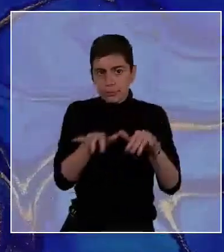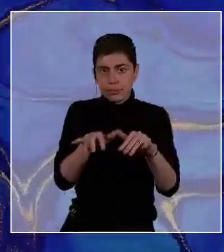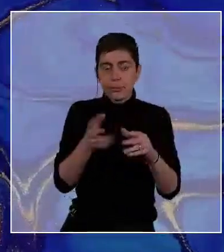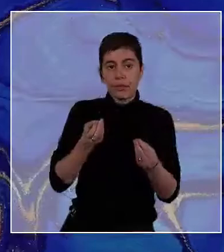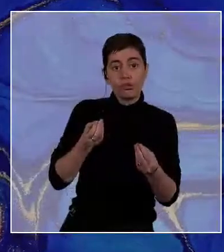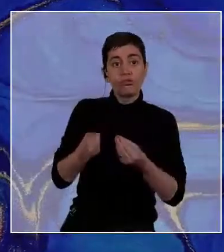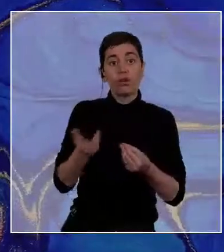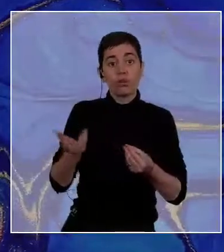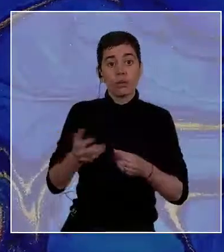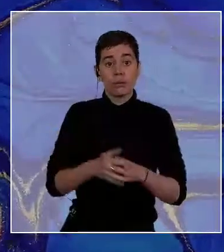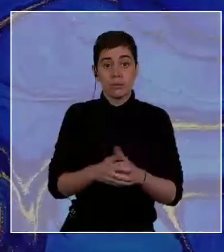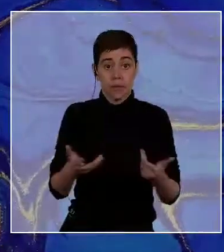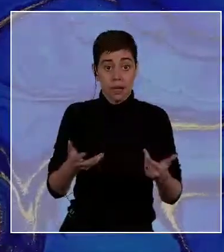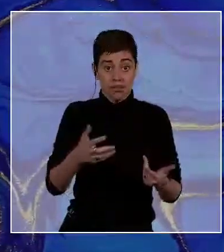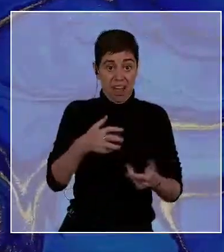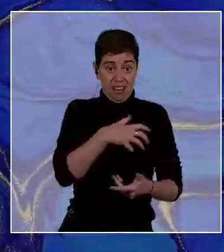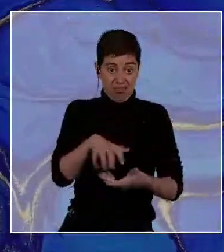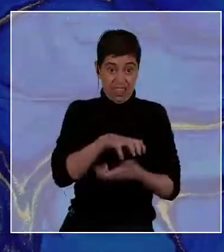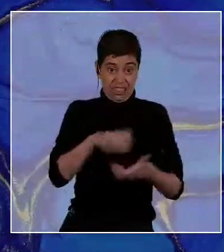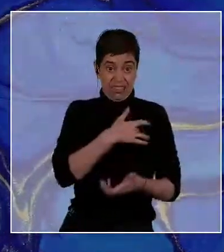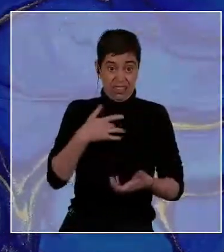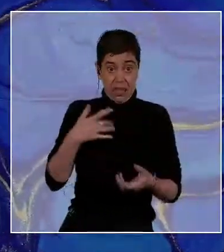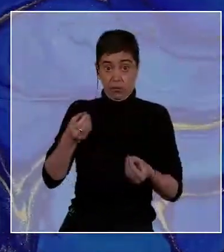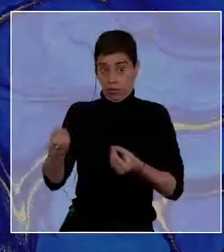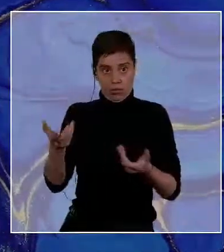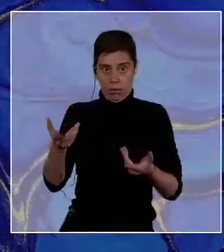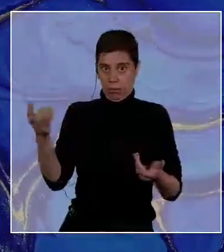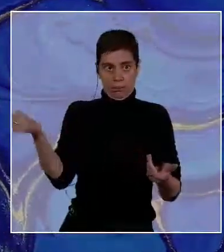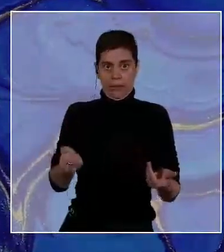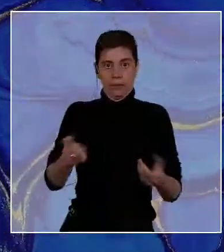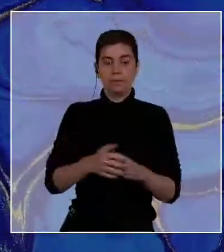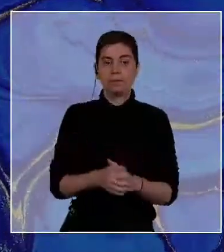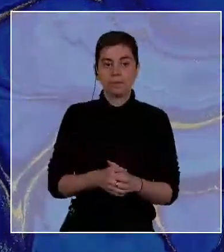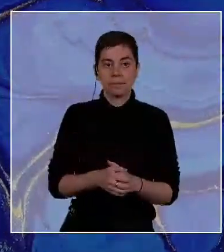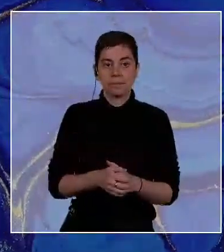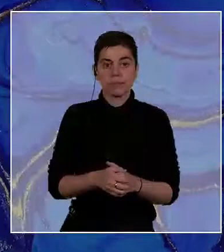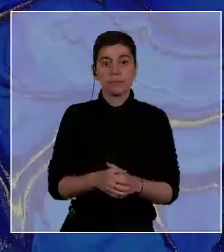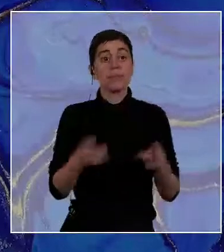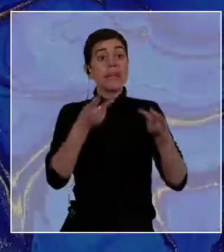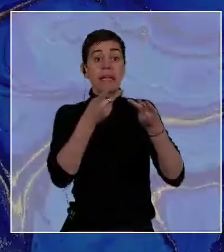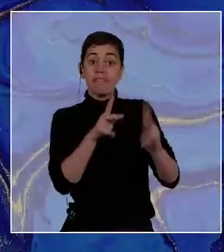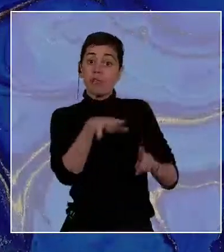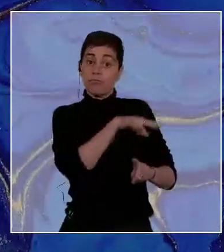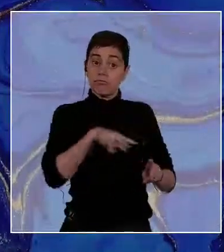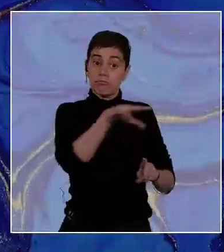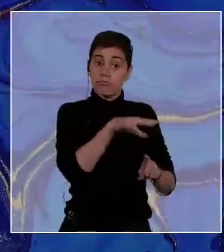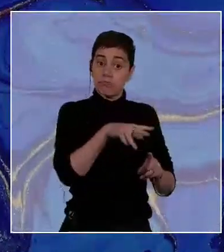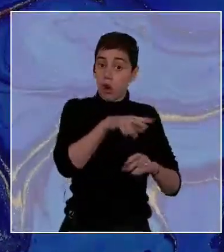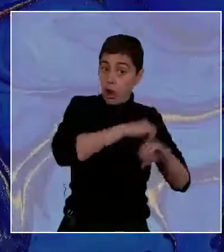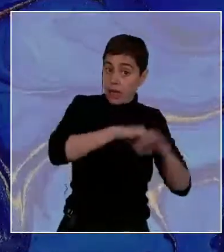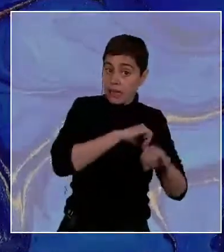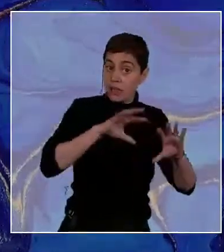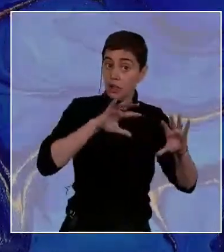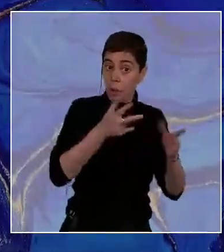la crise sanitaire. Alors, dans vos villes, quels sont les outils que vous mettez en place? J'aimerais bien